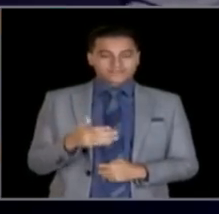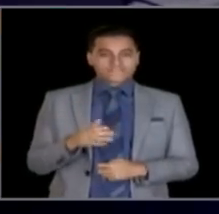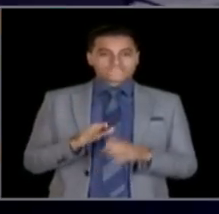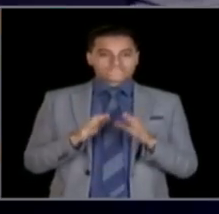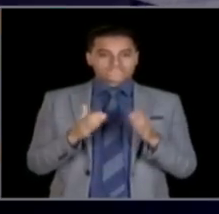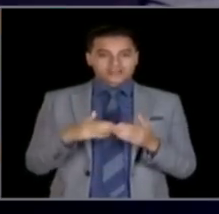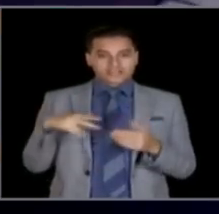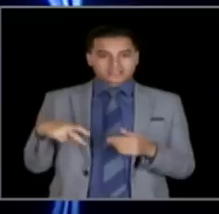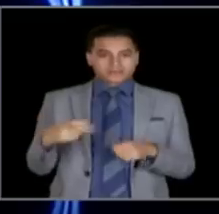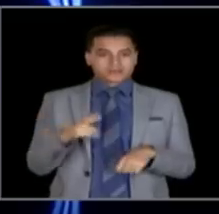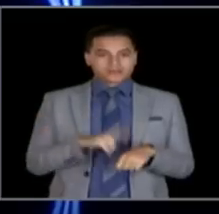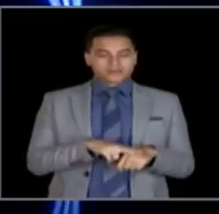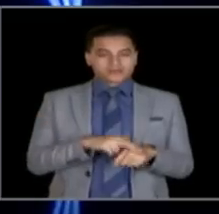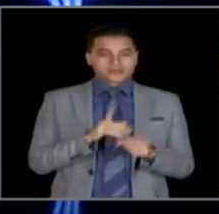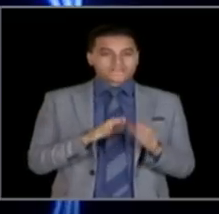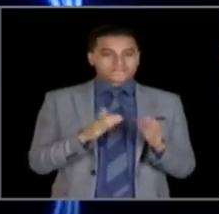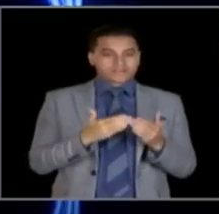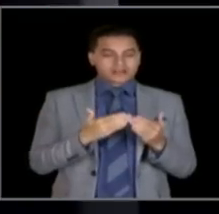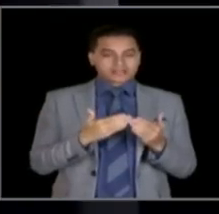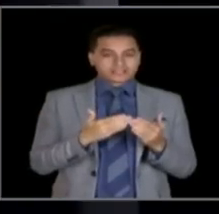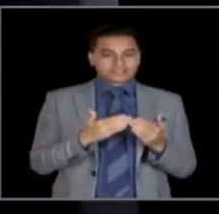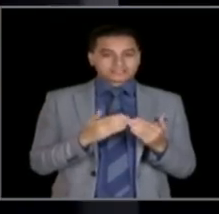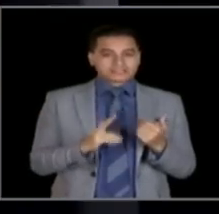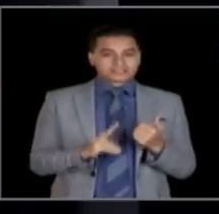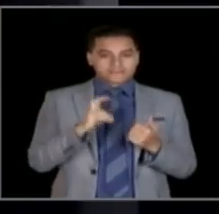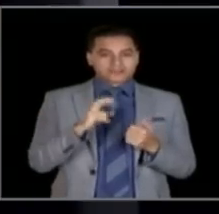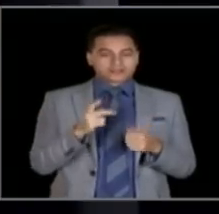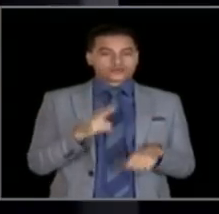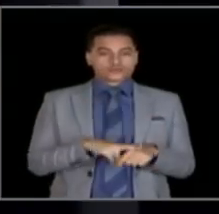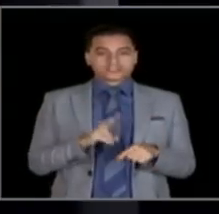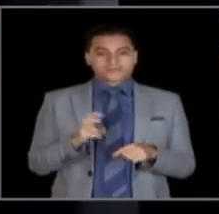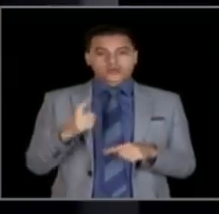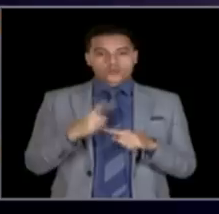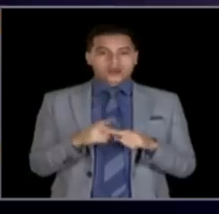فايترز 80، أليجيترز 70. 70 و25